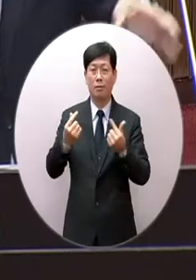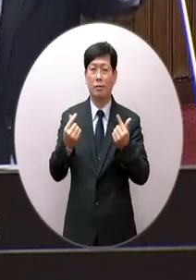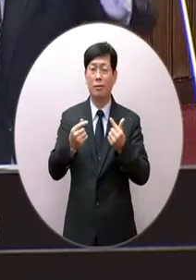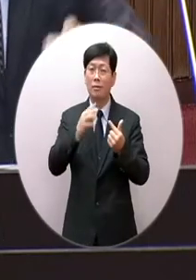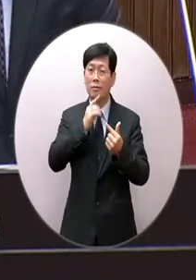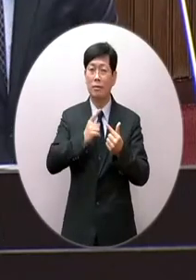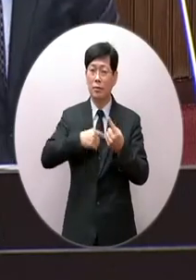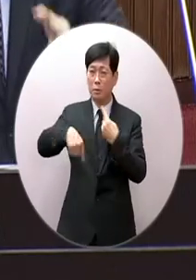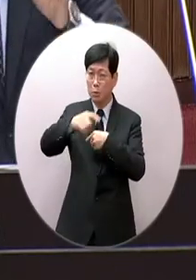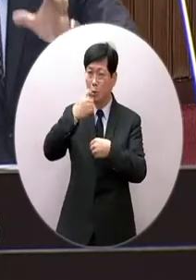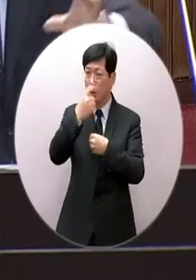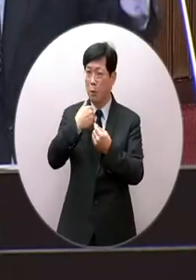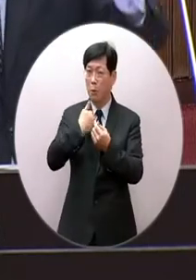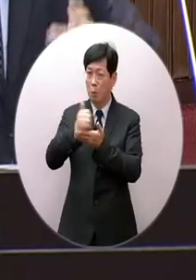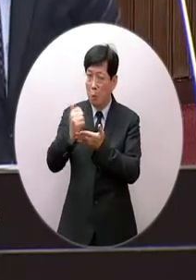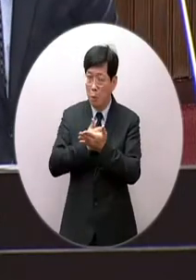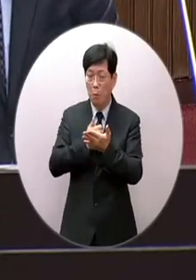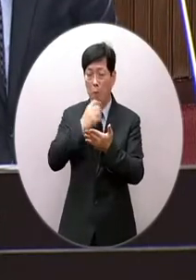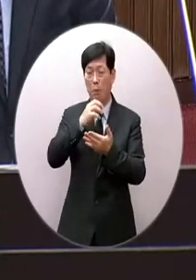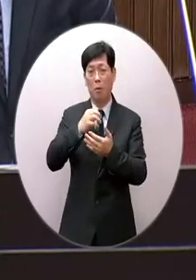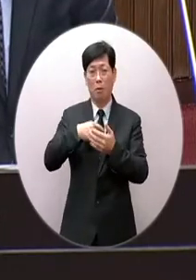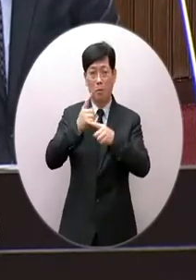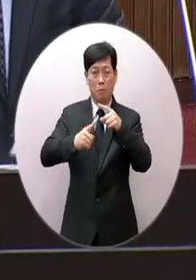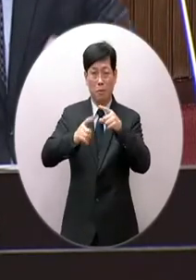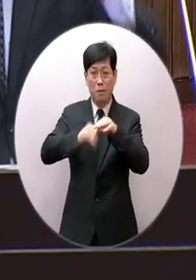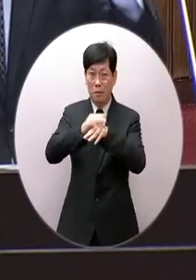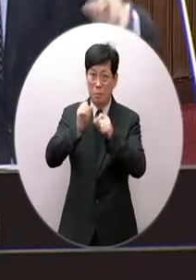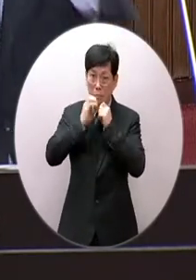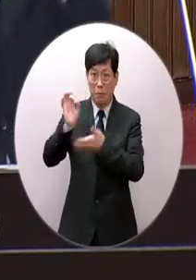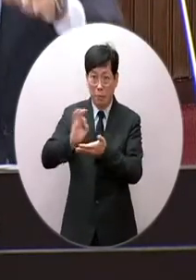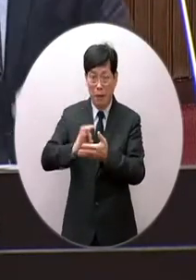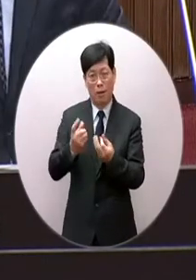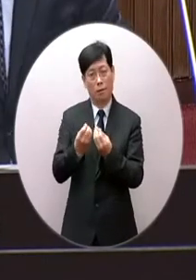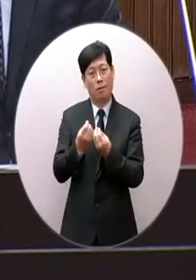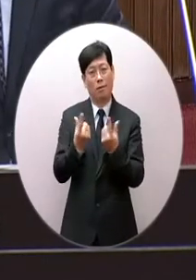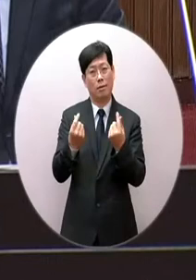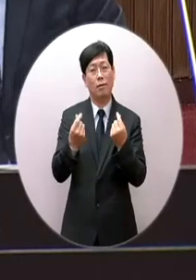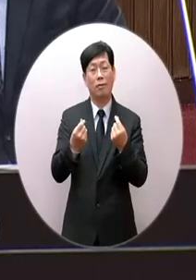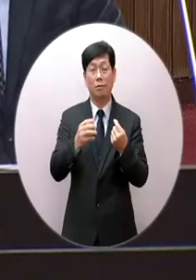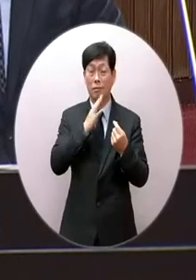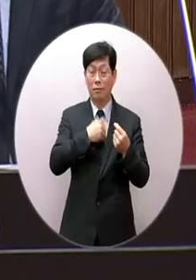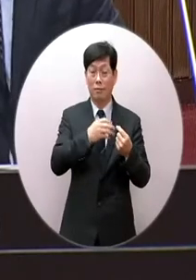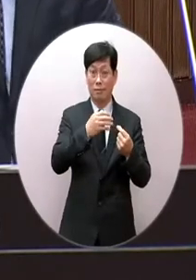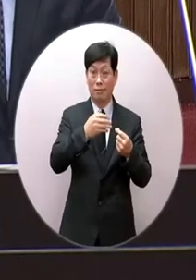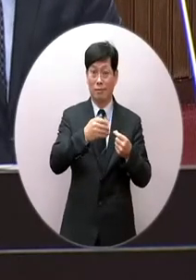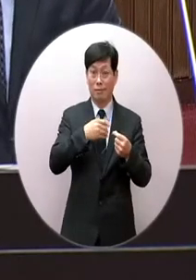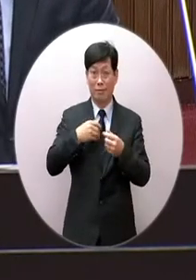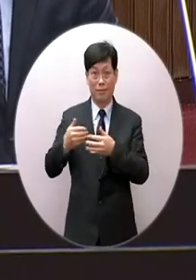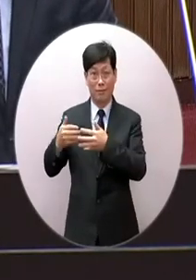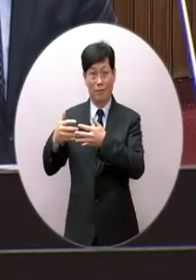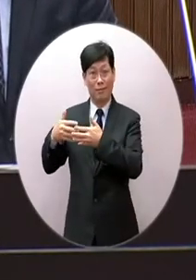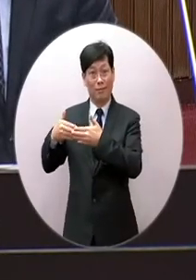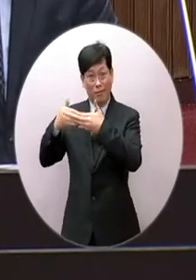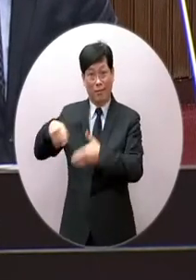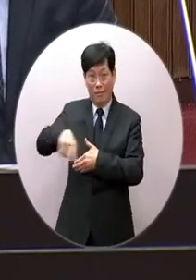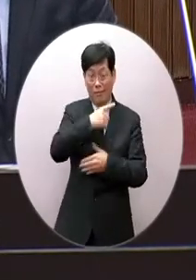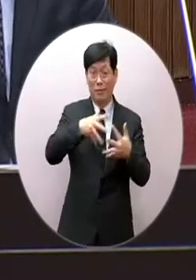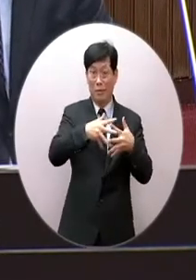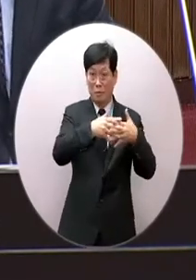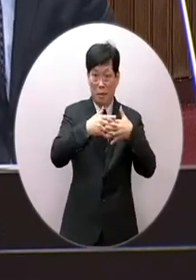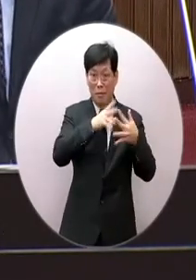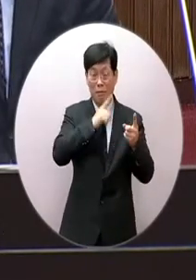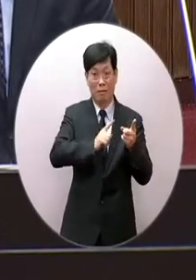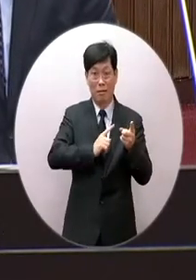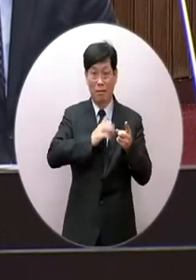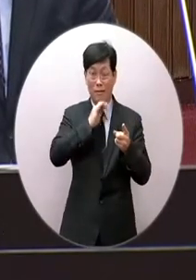括中间的转口，就零件或半成品。那中国对美国的制裁，这包括我们卖到美国去的产品，